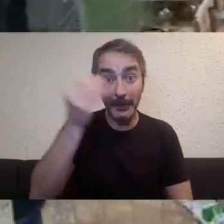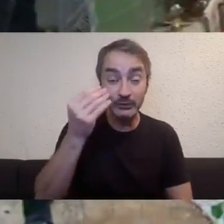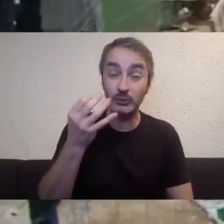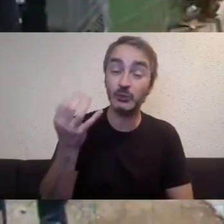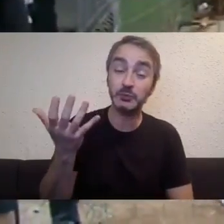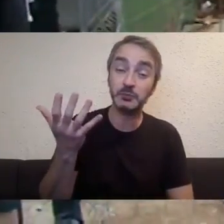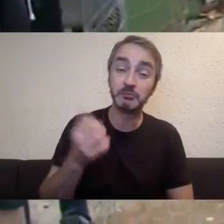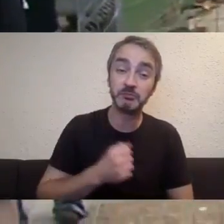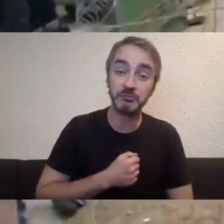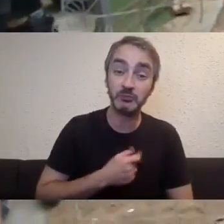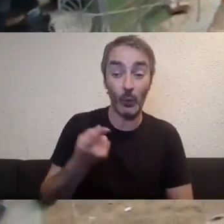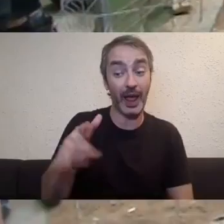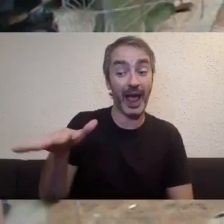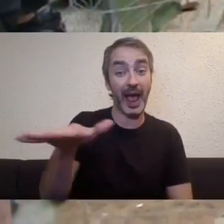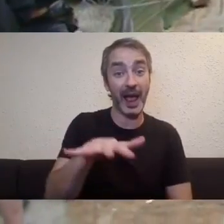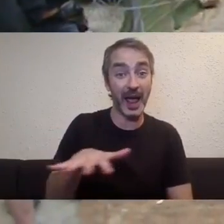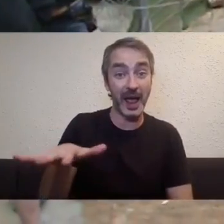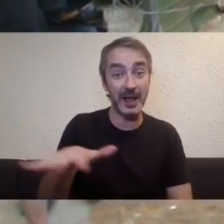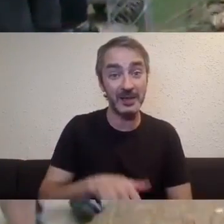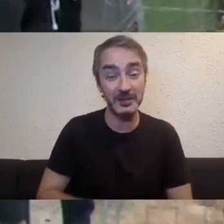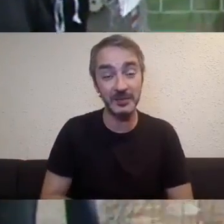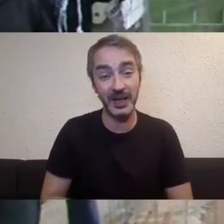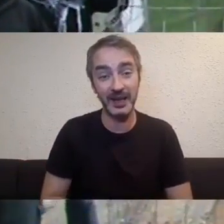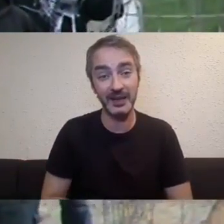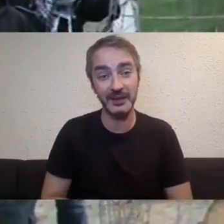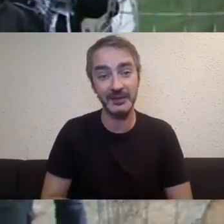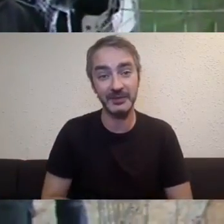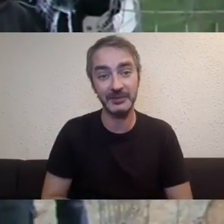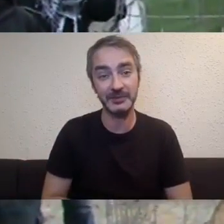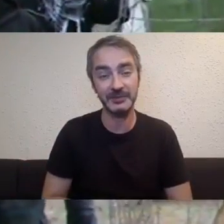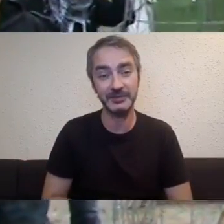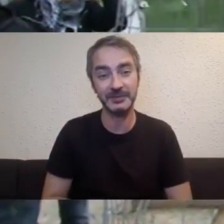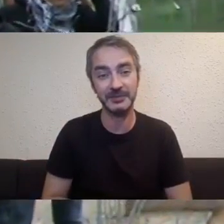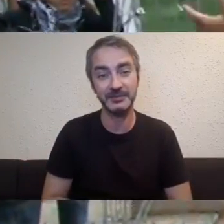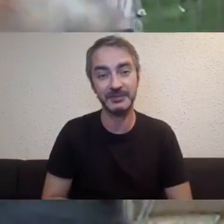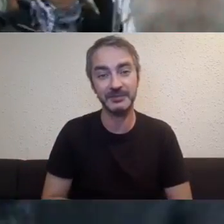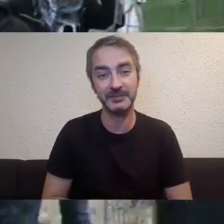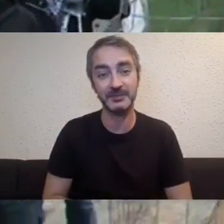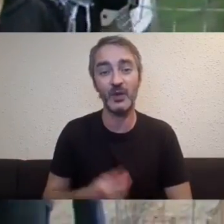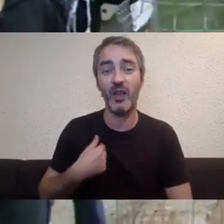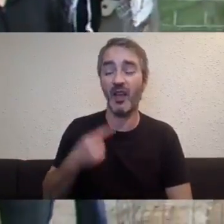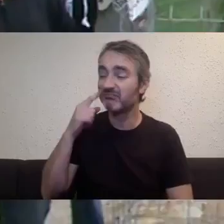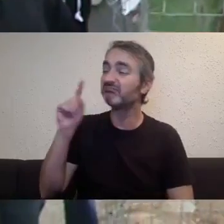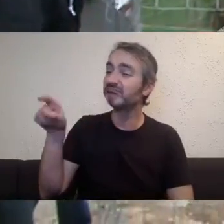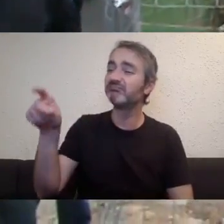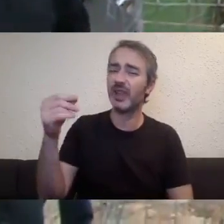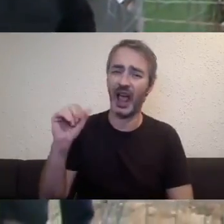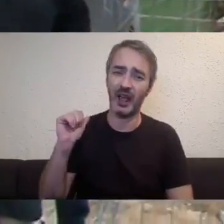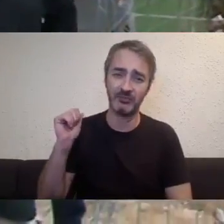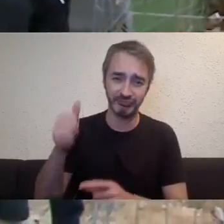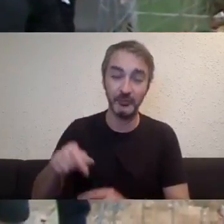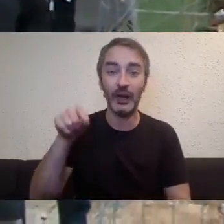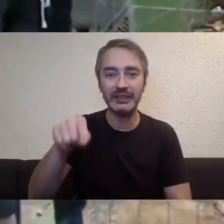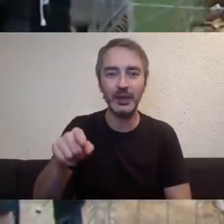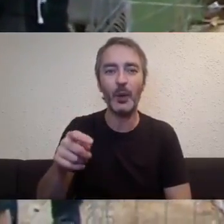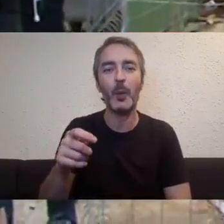Jo crec que, bueno, és un dels espais que s'utilitza molt, com ja ve tots els que hem vist, no?, però la voràgina